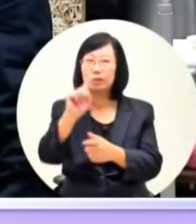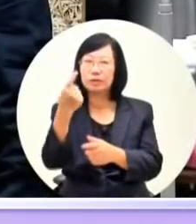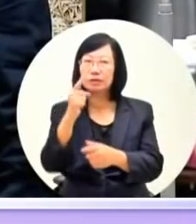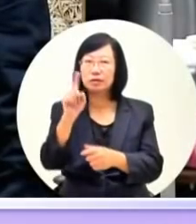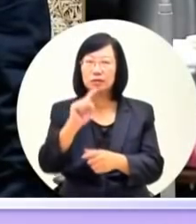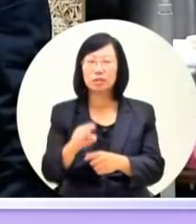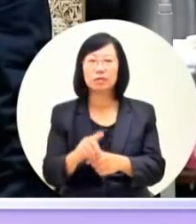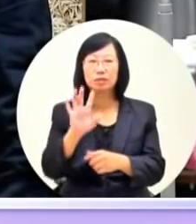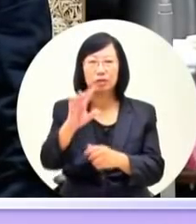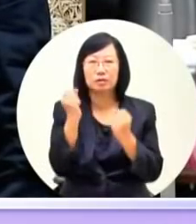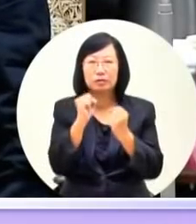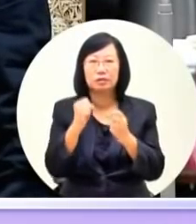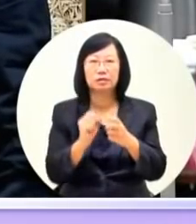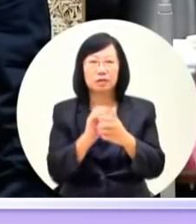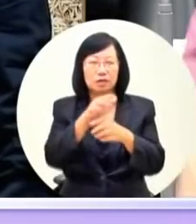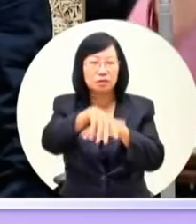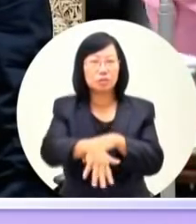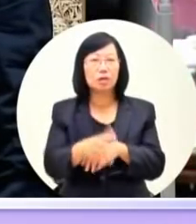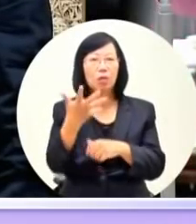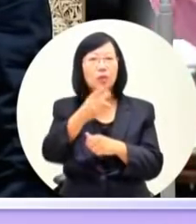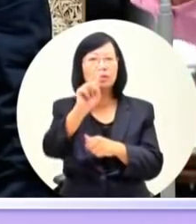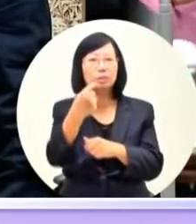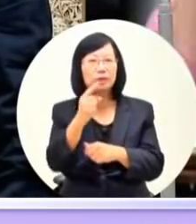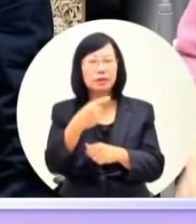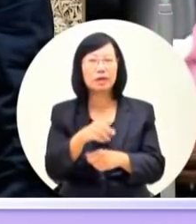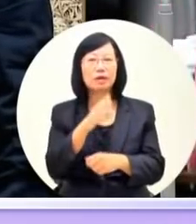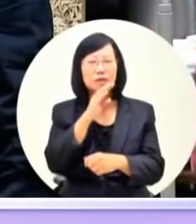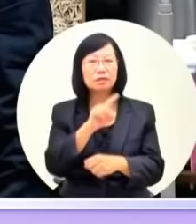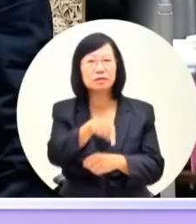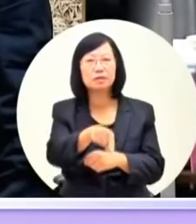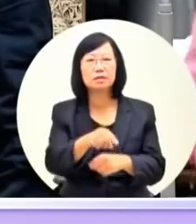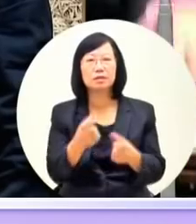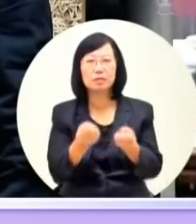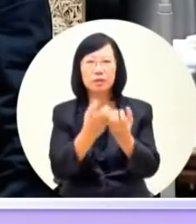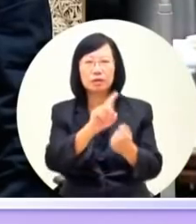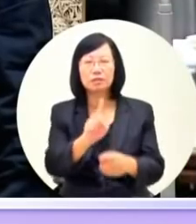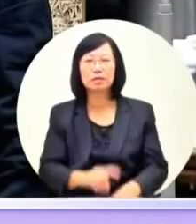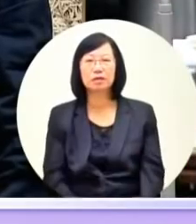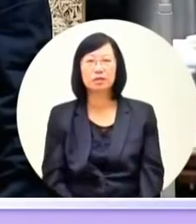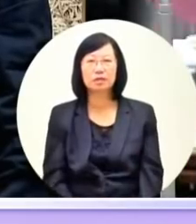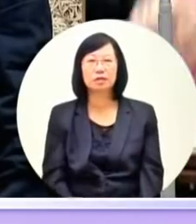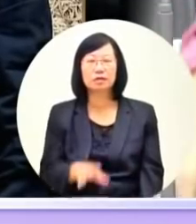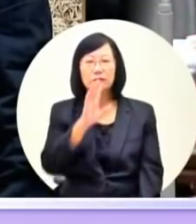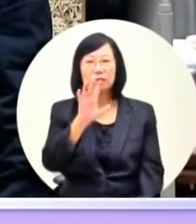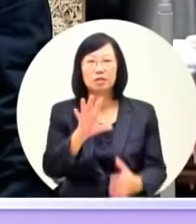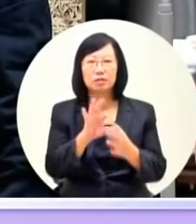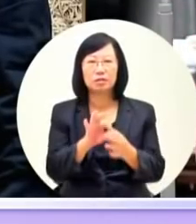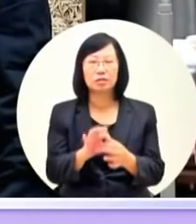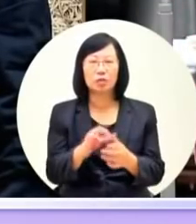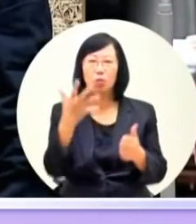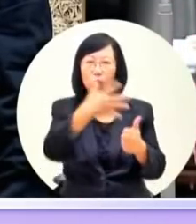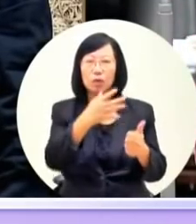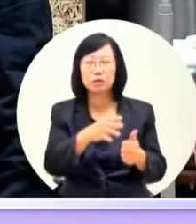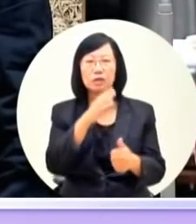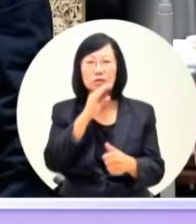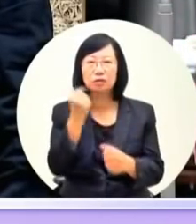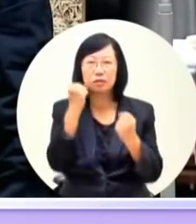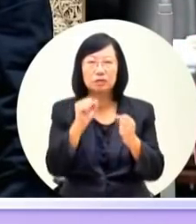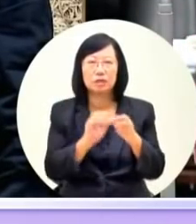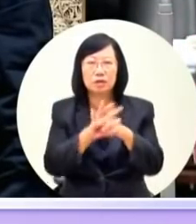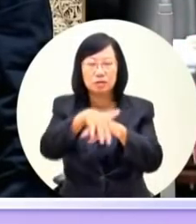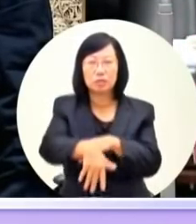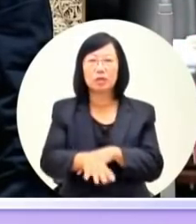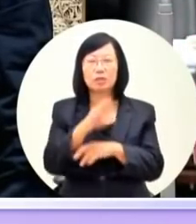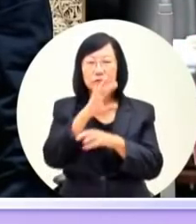风。那我要准备非常非常多的资料，我要把每一个公宅它到底取得了什么标章，哪些公宅有，哪些